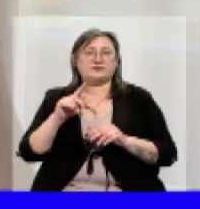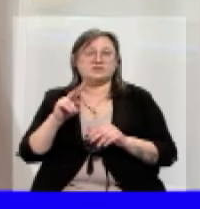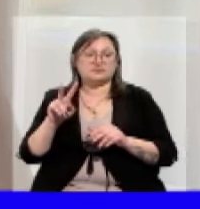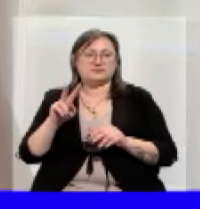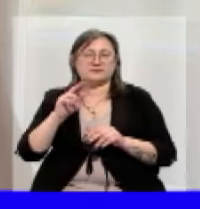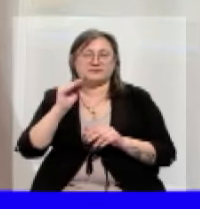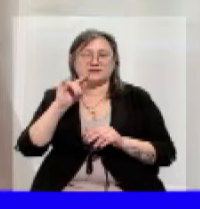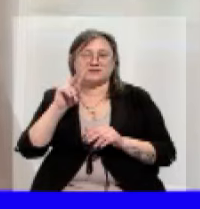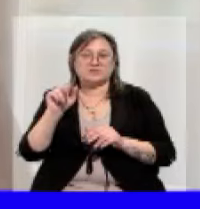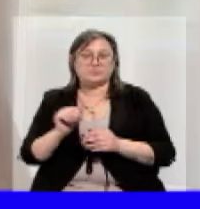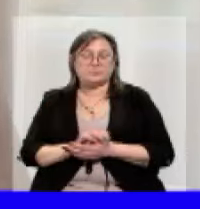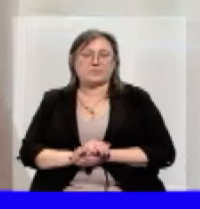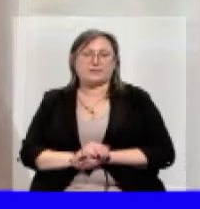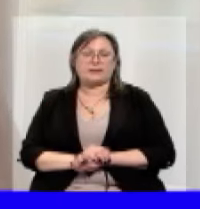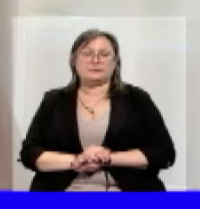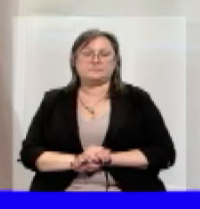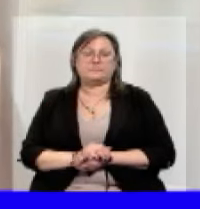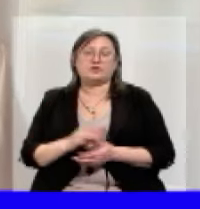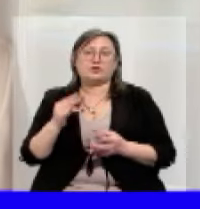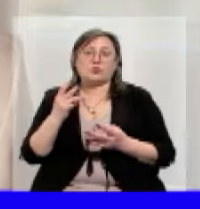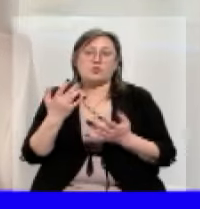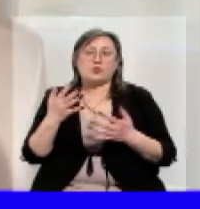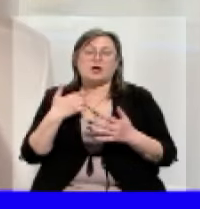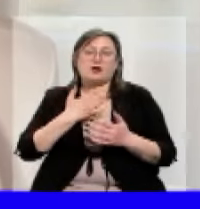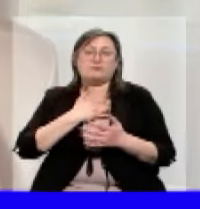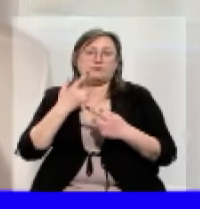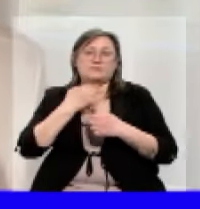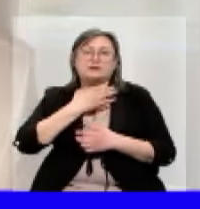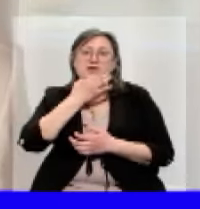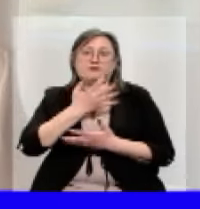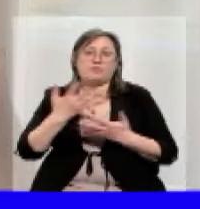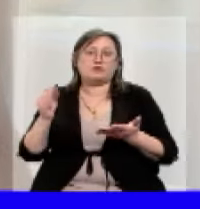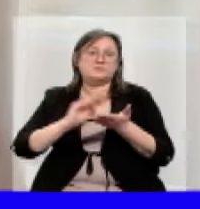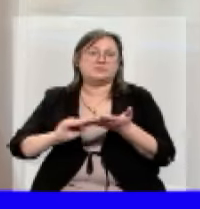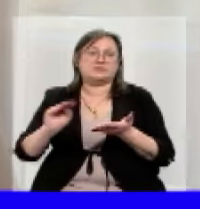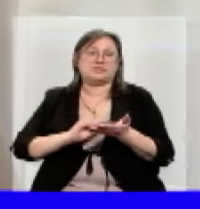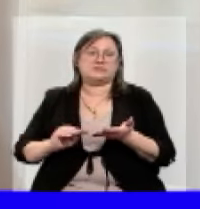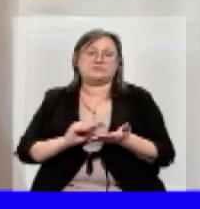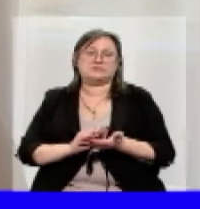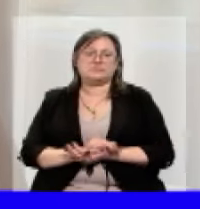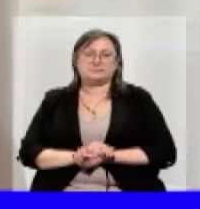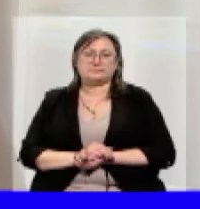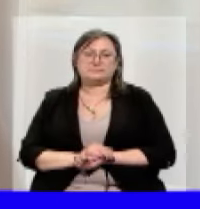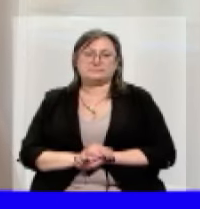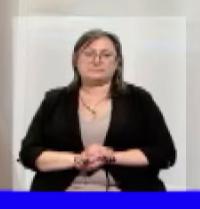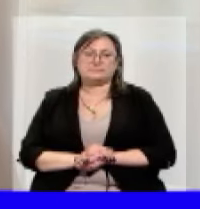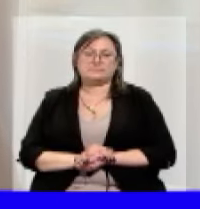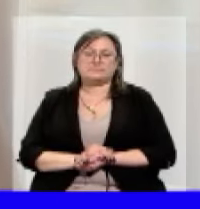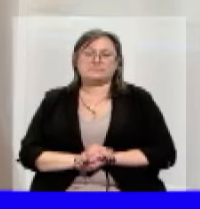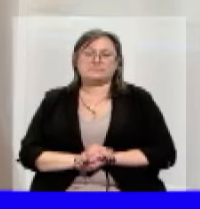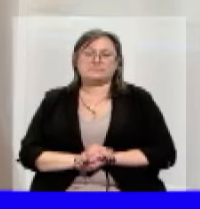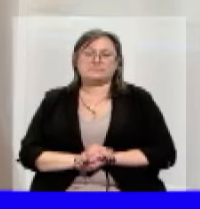Алғашқы мақалам сол 75-ші жылы шықты. Өзімнің әріптесім физика пәнінің мықты мұғалім болған Тынбұл Жембаевна туралы